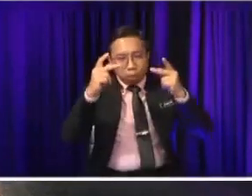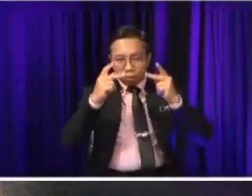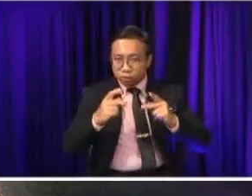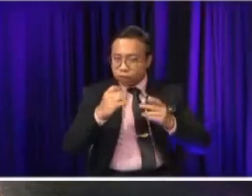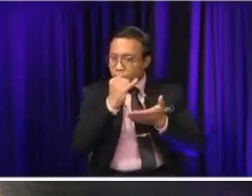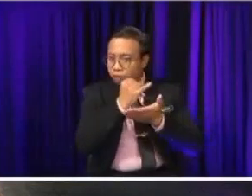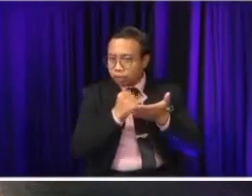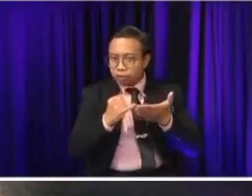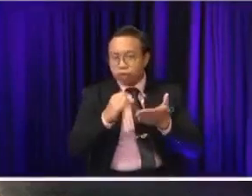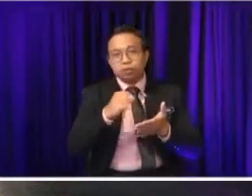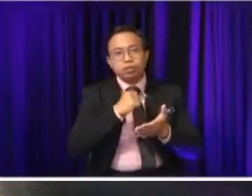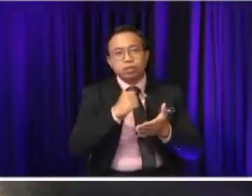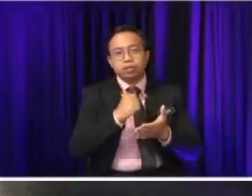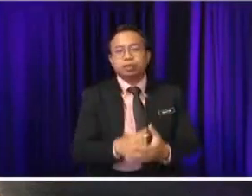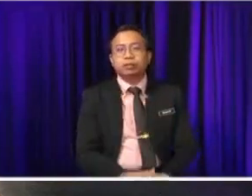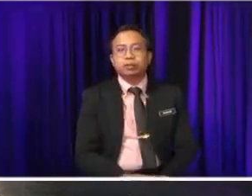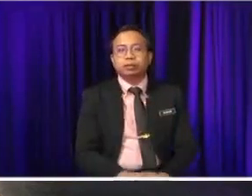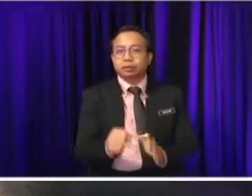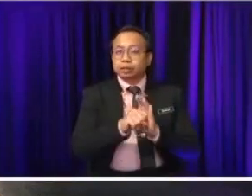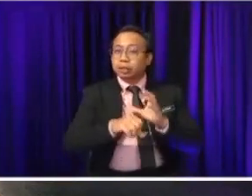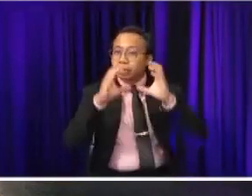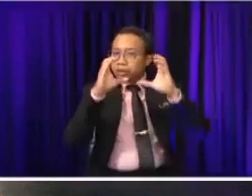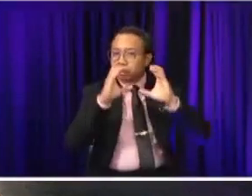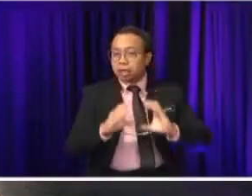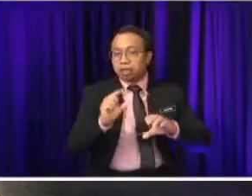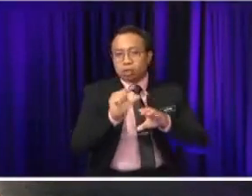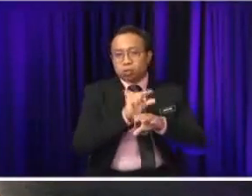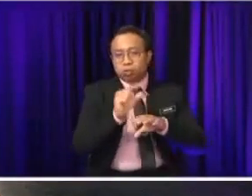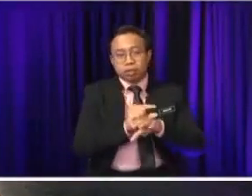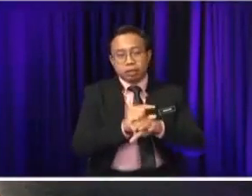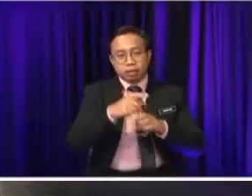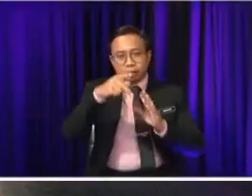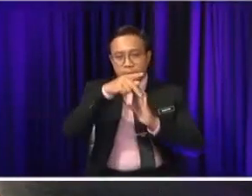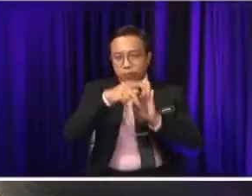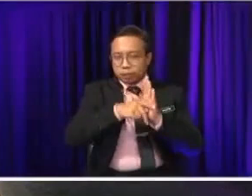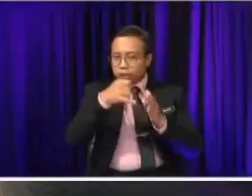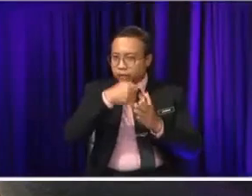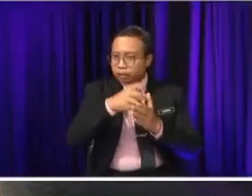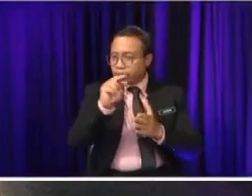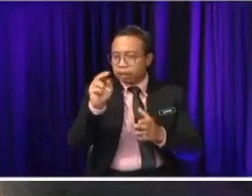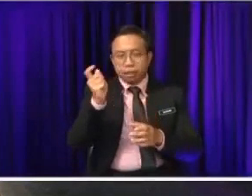itu juga mereka lukis sendiri secara menghuni kepolisihan tadi asas